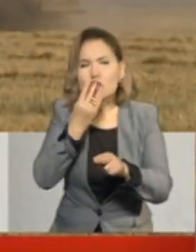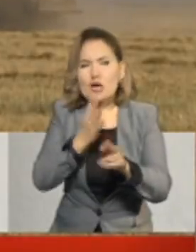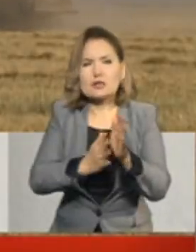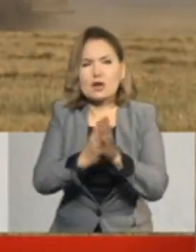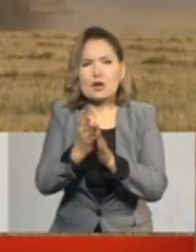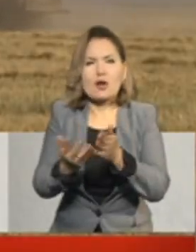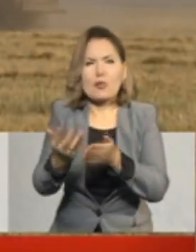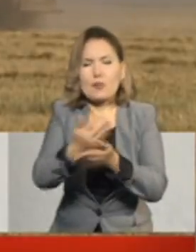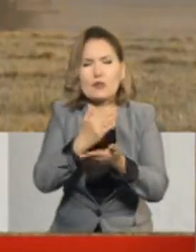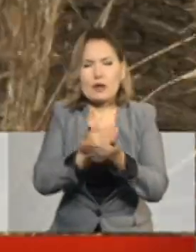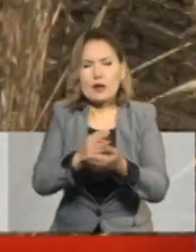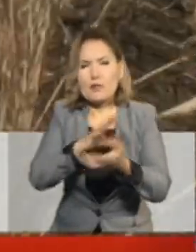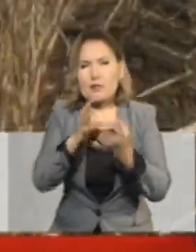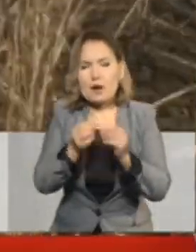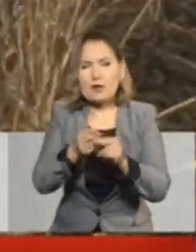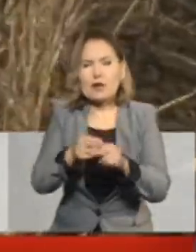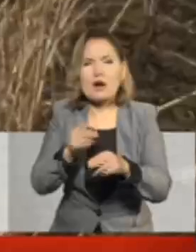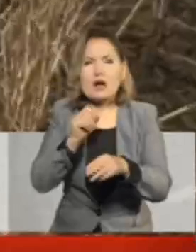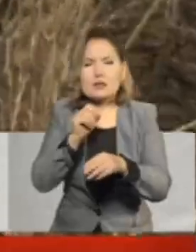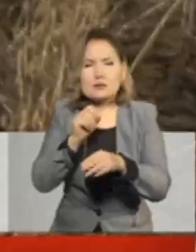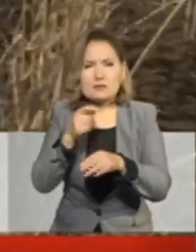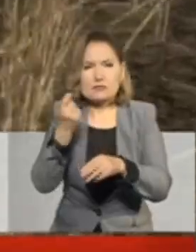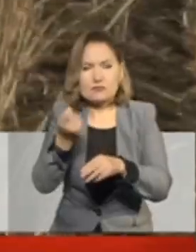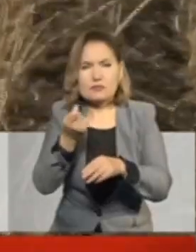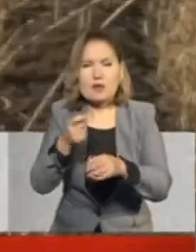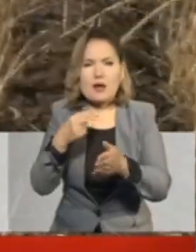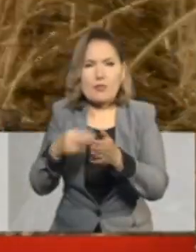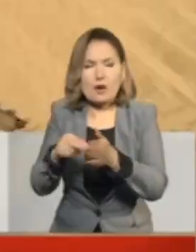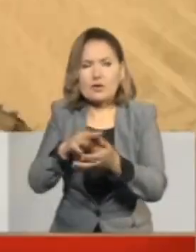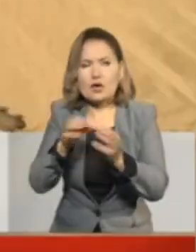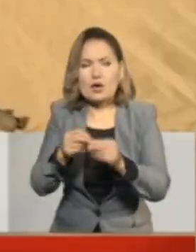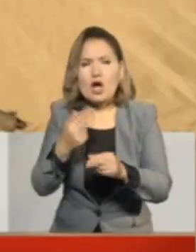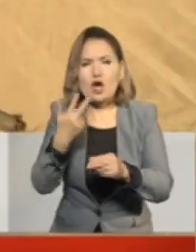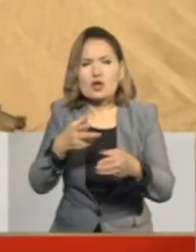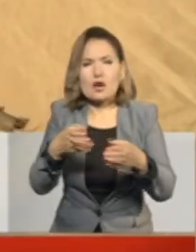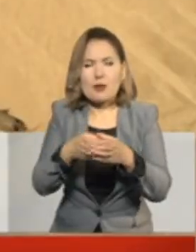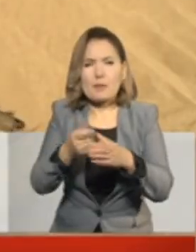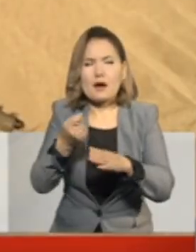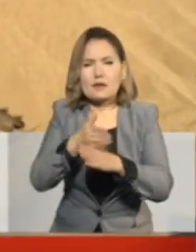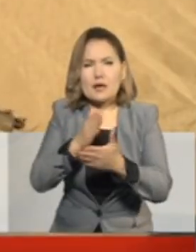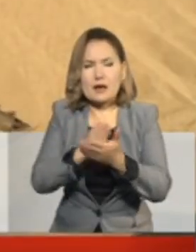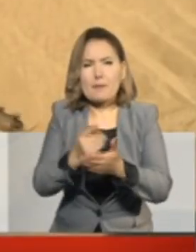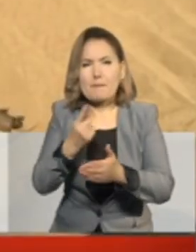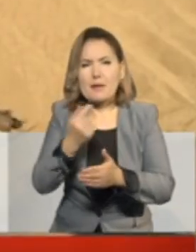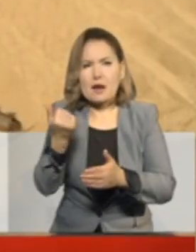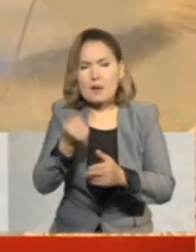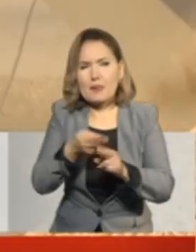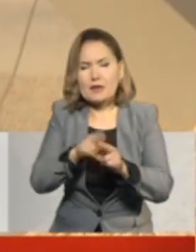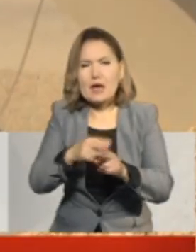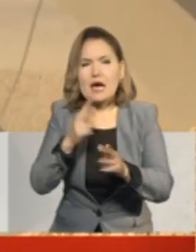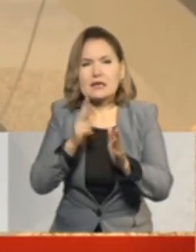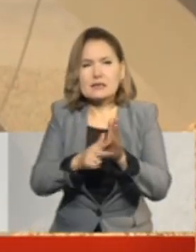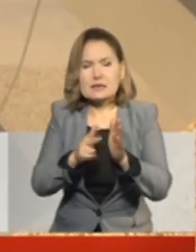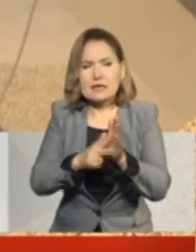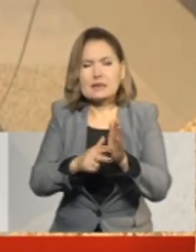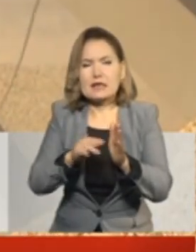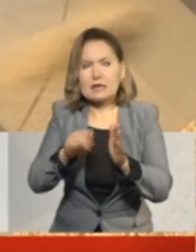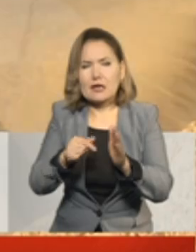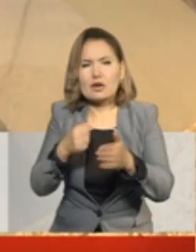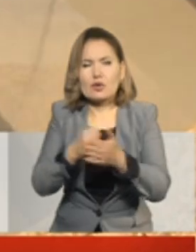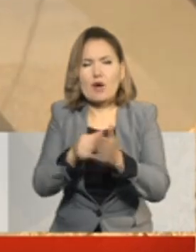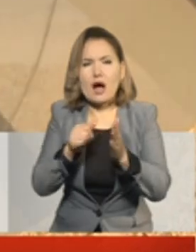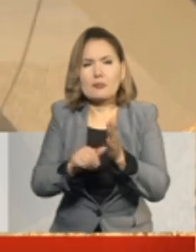әлдеқайда жақсы. Дегенмен сұраныс аз. Мәселен, 3-ші сұрыпты бидайдың бағасы бір аптаның ішінде 80 теңгеден